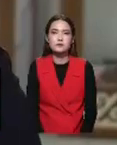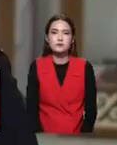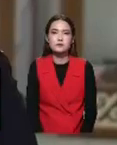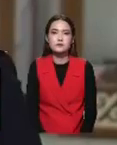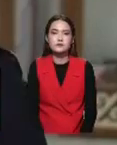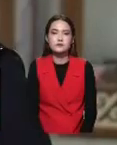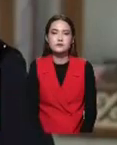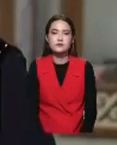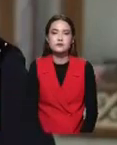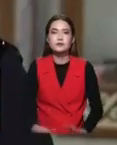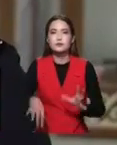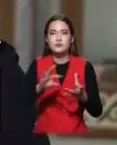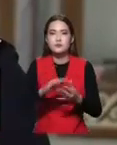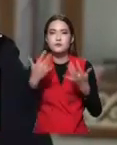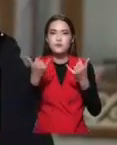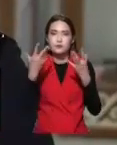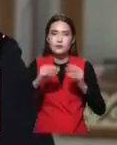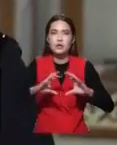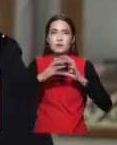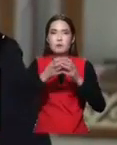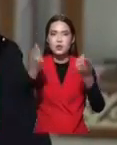дегенмен де біз қазіргі уақытта бұл жобаны